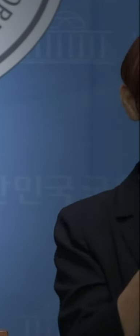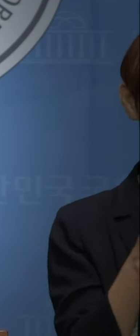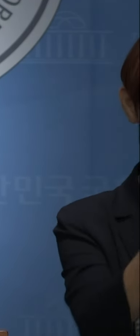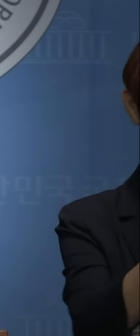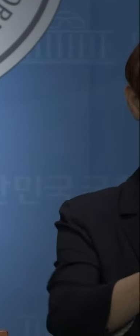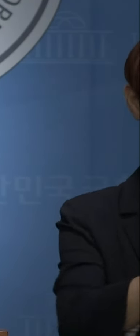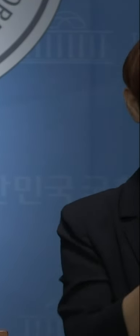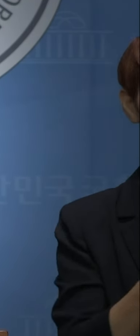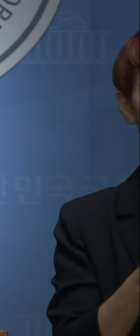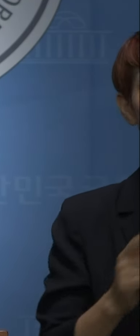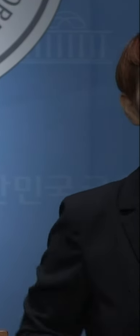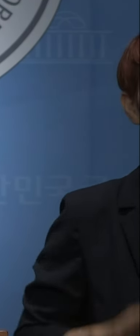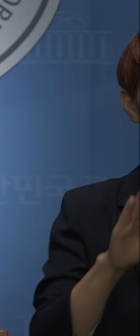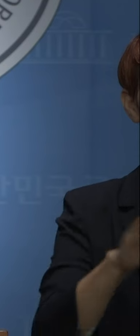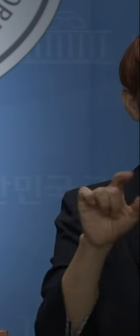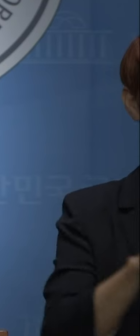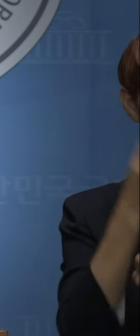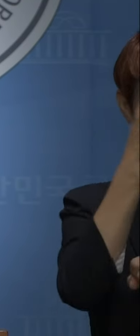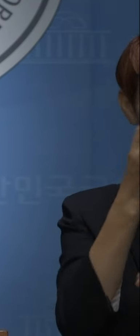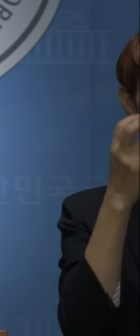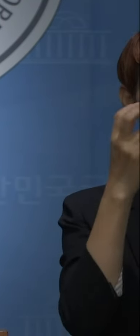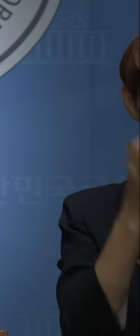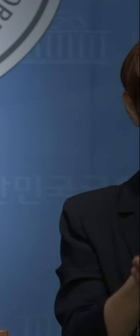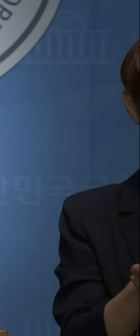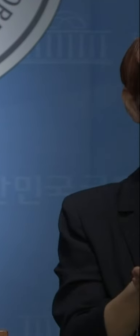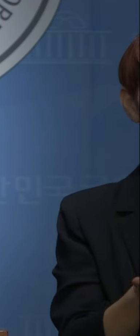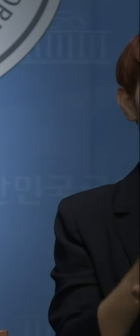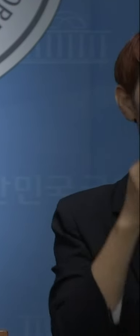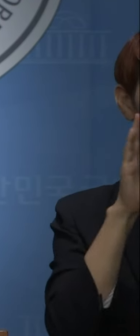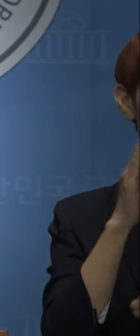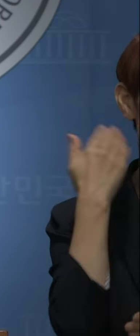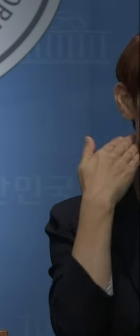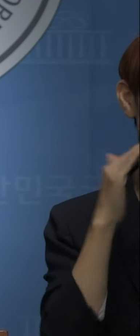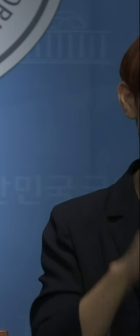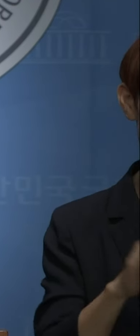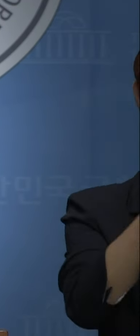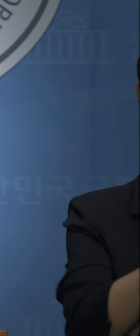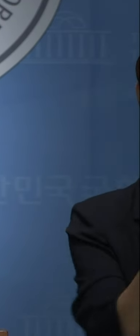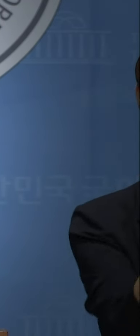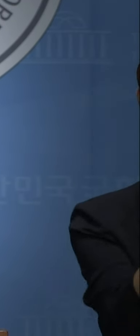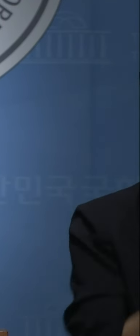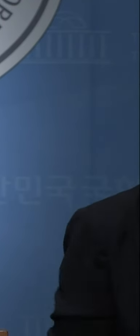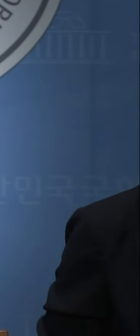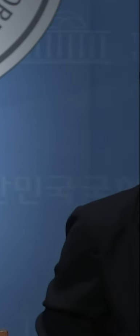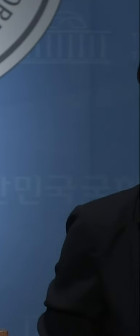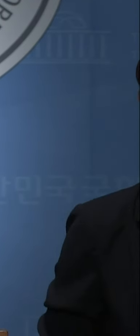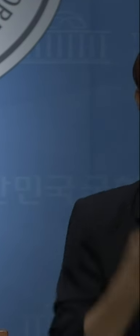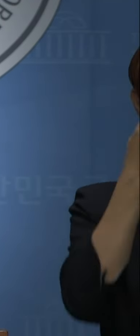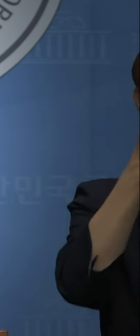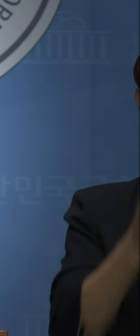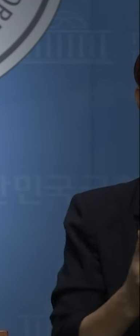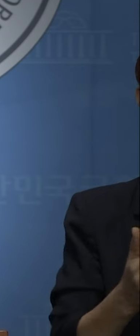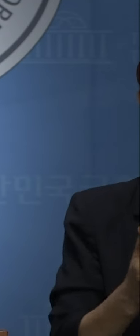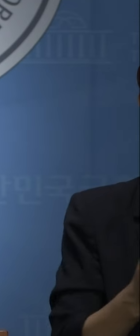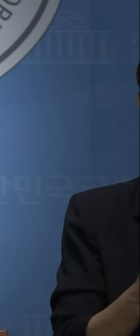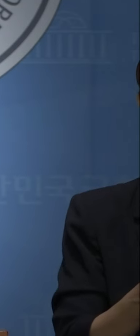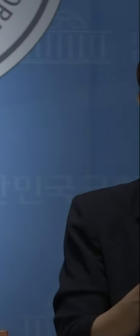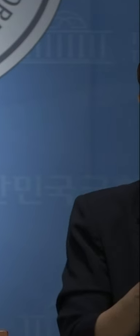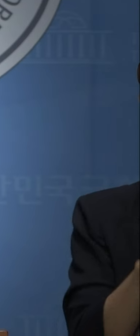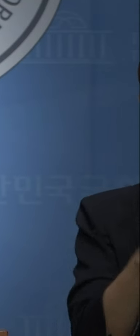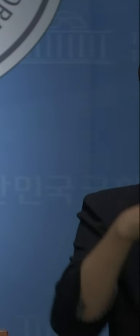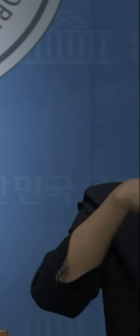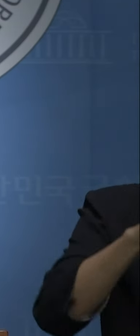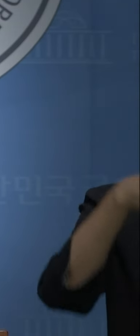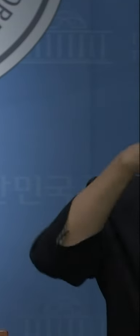여사 특검 법과 전 세사이 특별법 받으십시오 검찰 출신 민정 수석을 앞세워